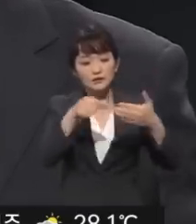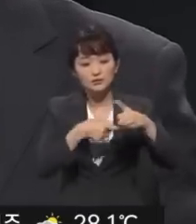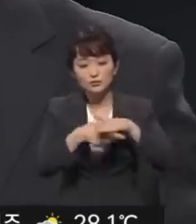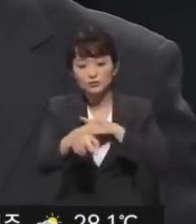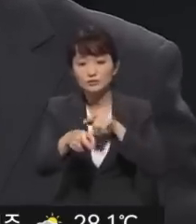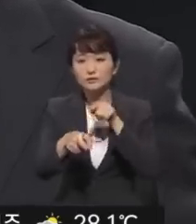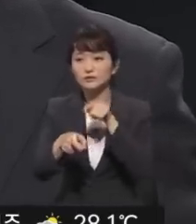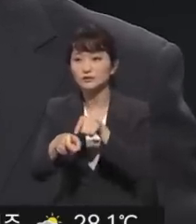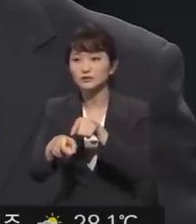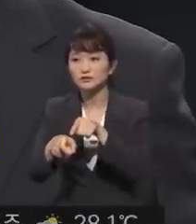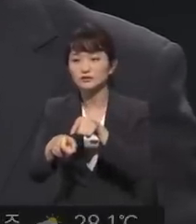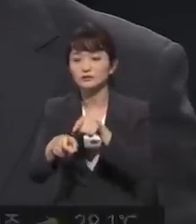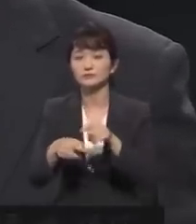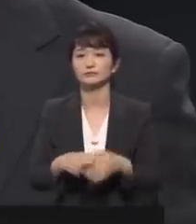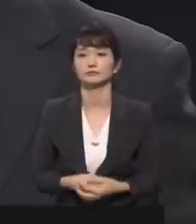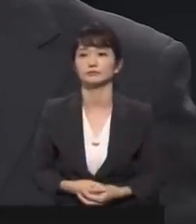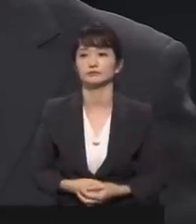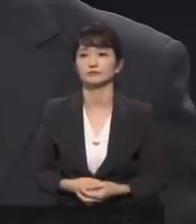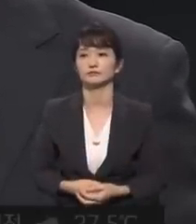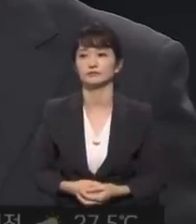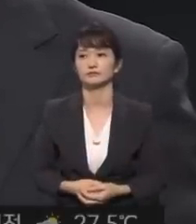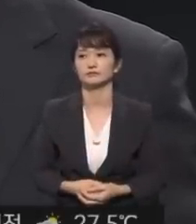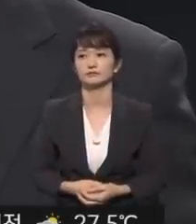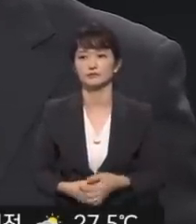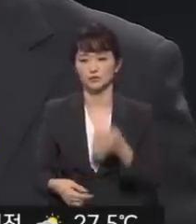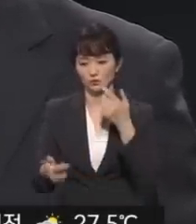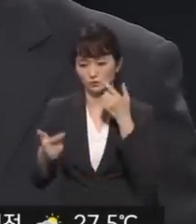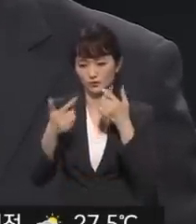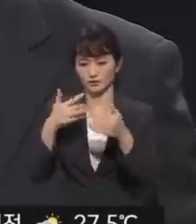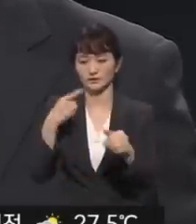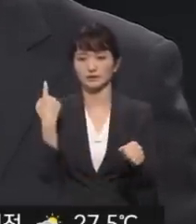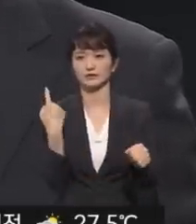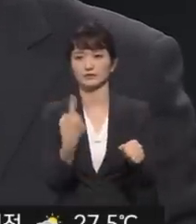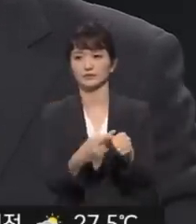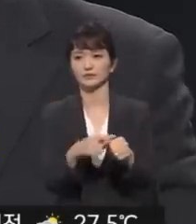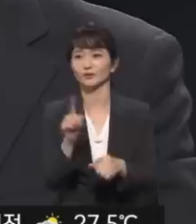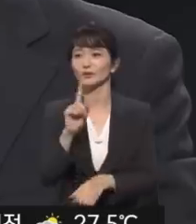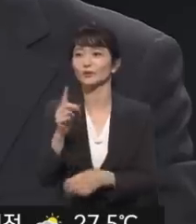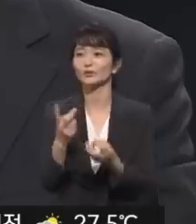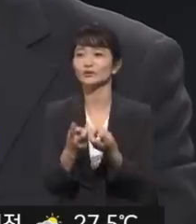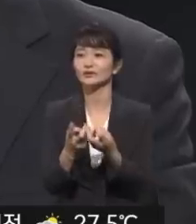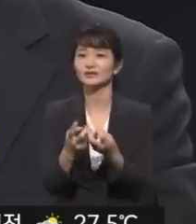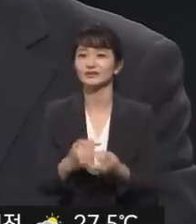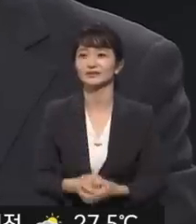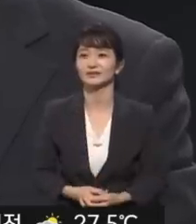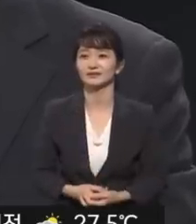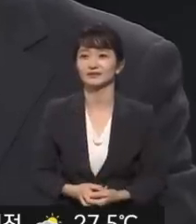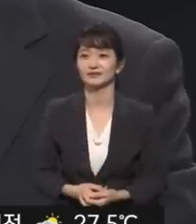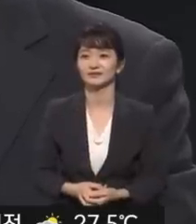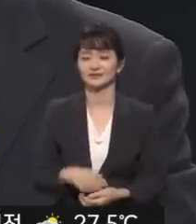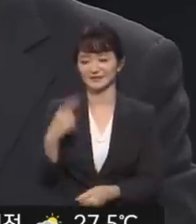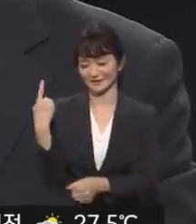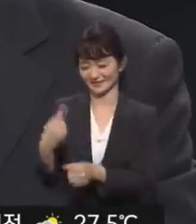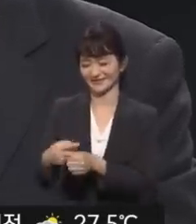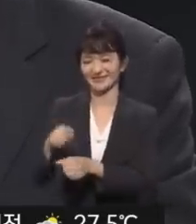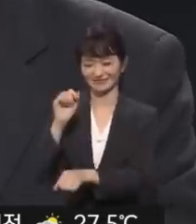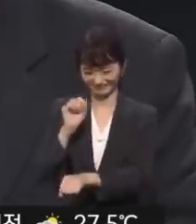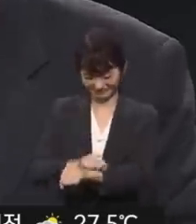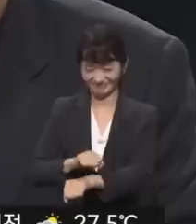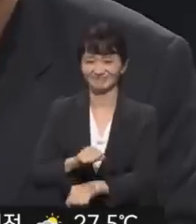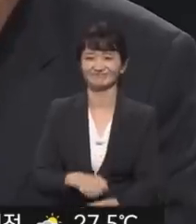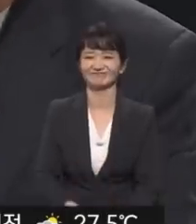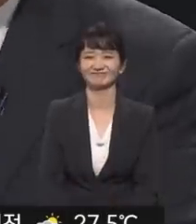그 부분을 짚어야 된다는 면에서 정확한 척을 하신 거예요 그러니까 그 부분 이제 물어보면 또 어떻게 그럴 수 있냐 집에 오니 말 했다고 그래